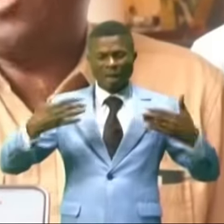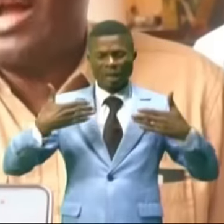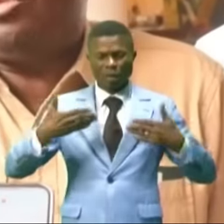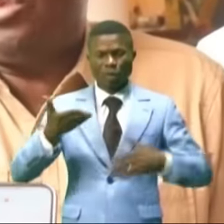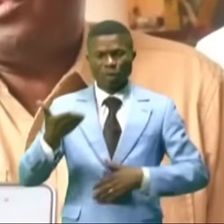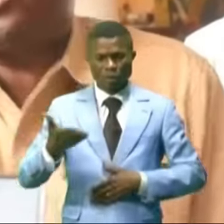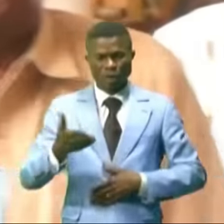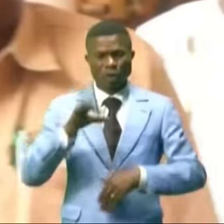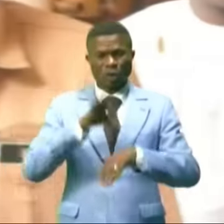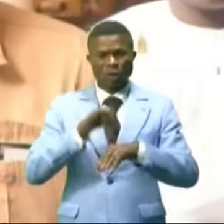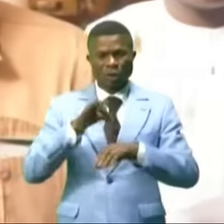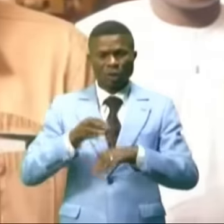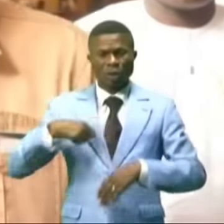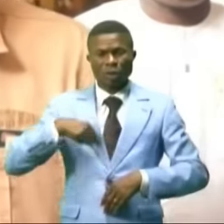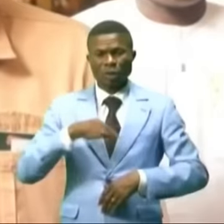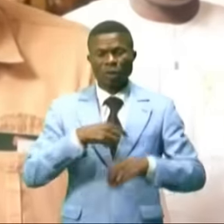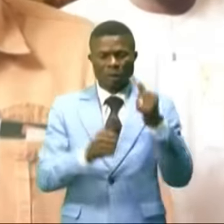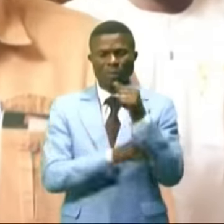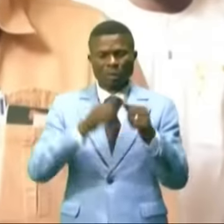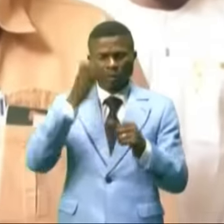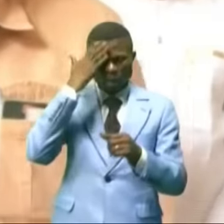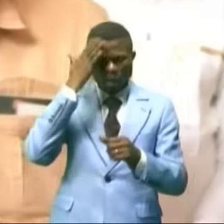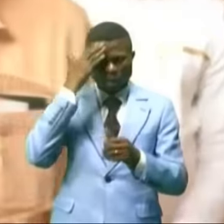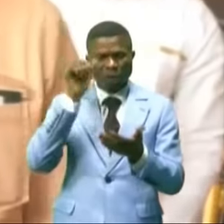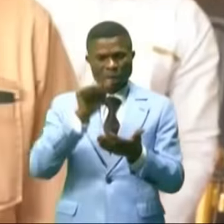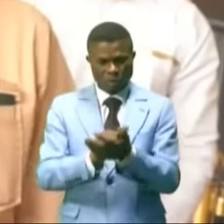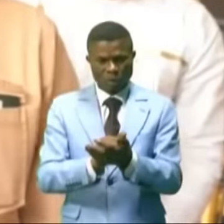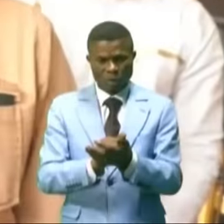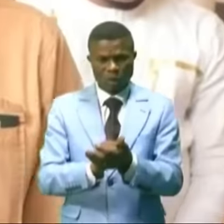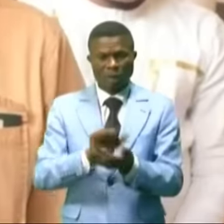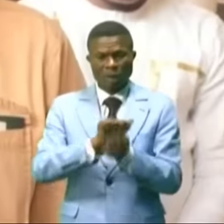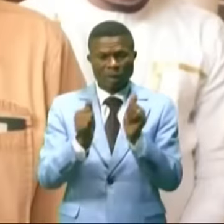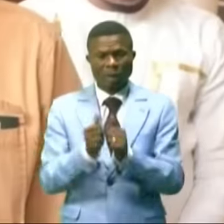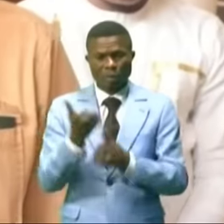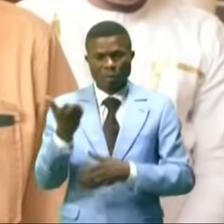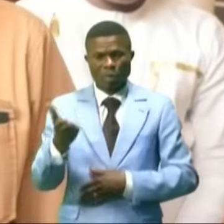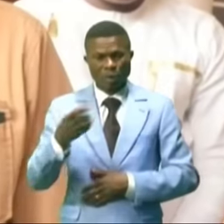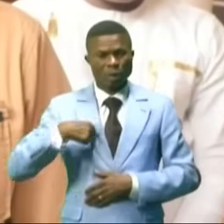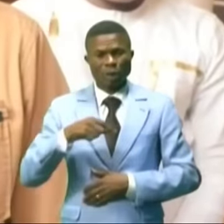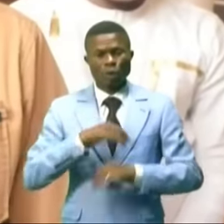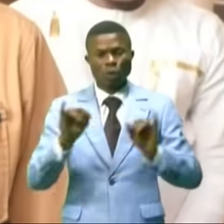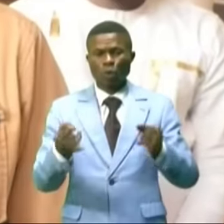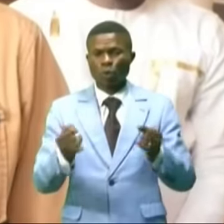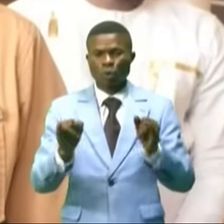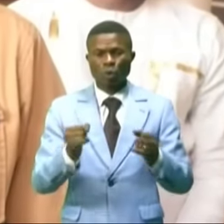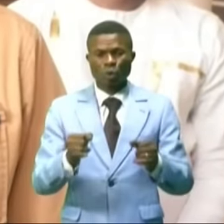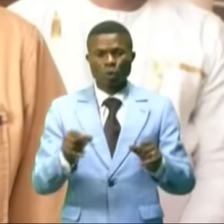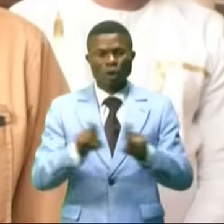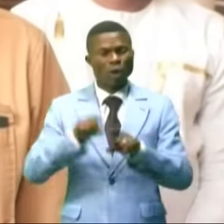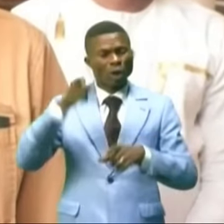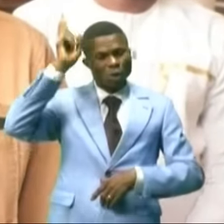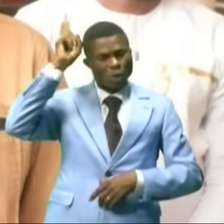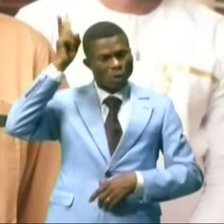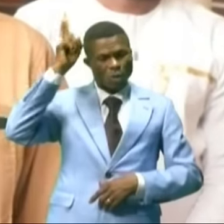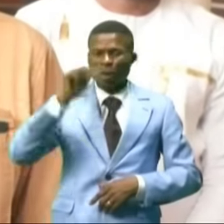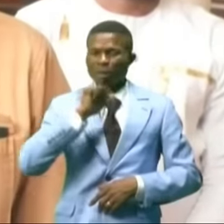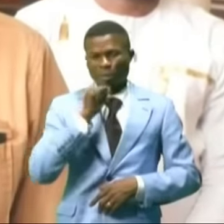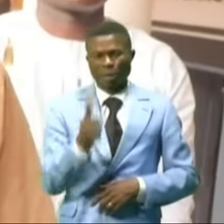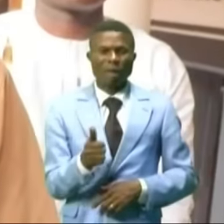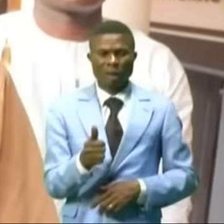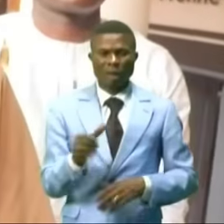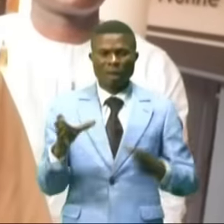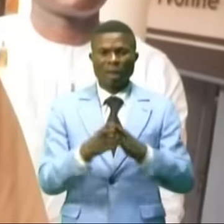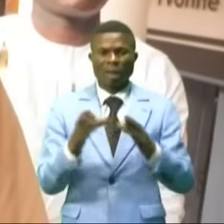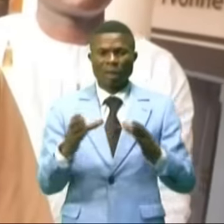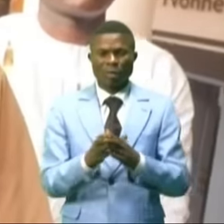C'est l'occasion pour que les gens puissent s'approprier de cet écosystème. Nous ne pouvons plus jouer comme on jouait auparavant. Avec